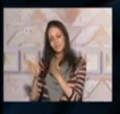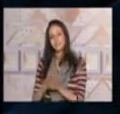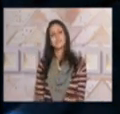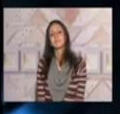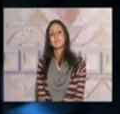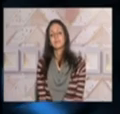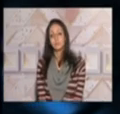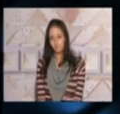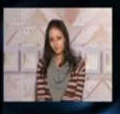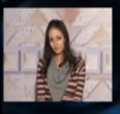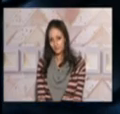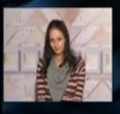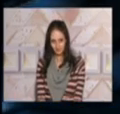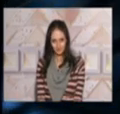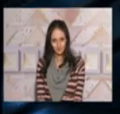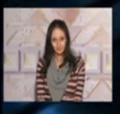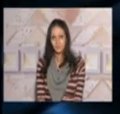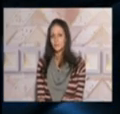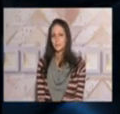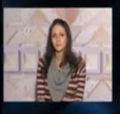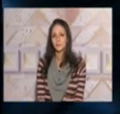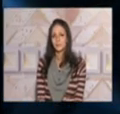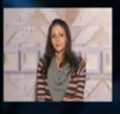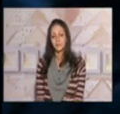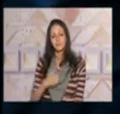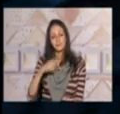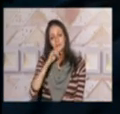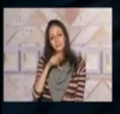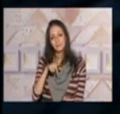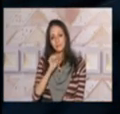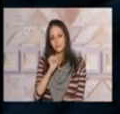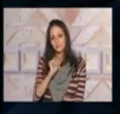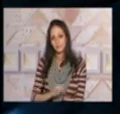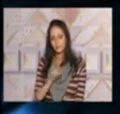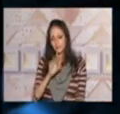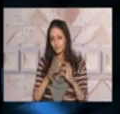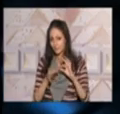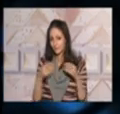مش مرتبط بأنه هو قرية فهي في محافظات. ما أنا قلت لحضرتك أن في حاجة ليها علاقة